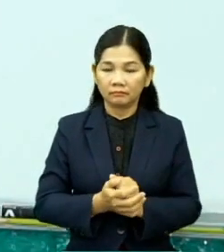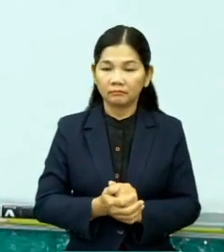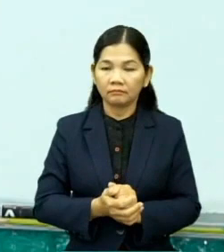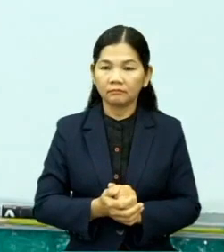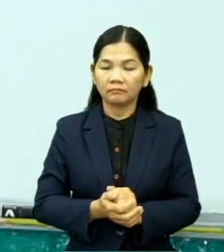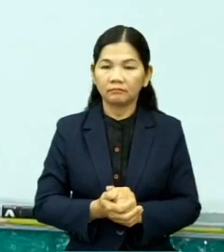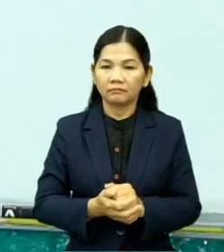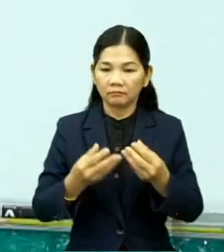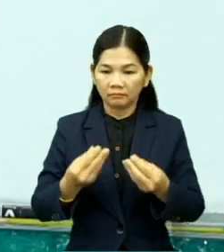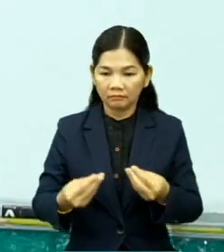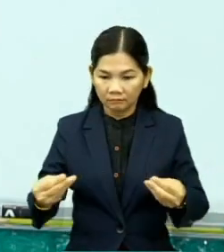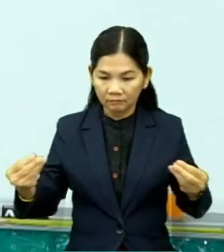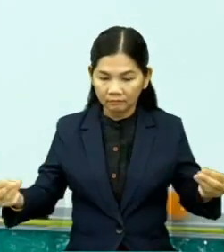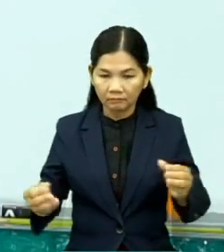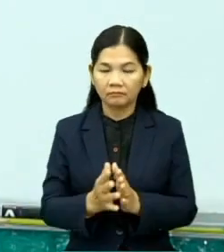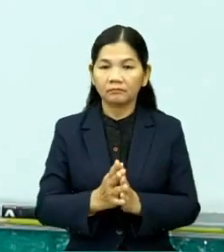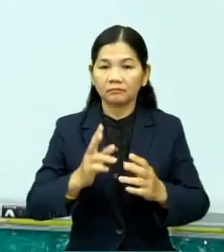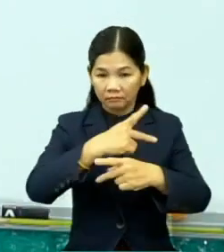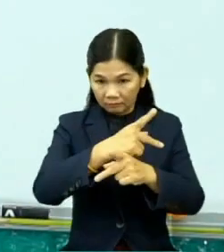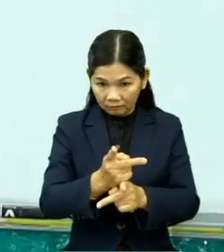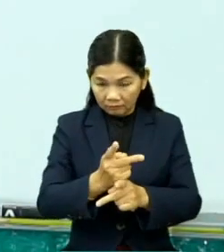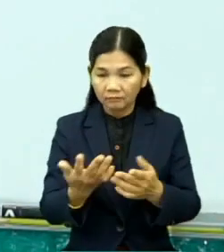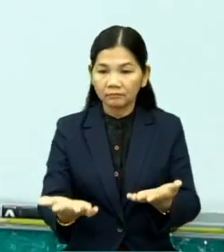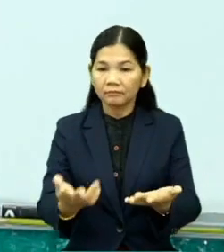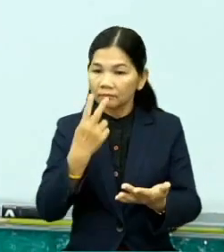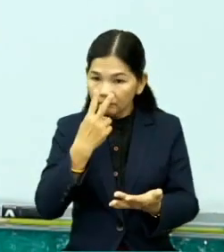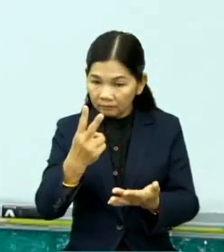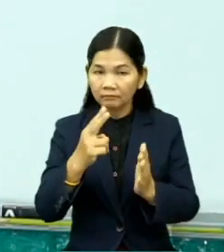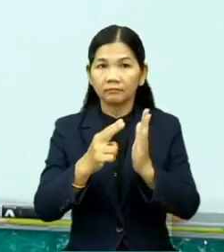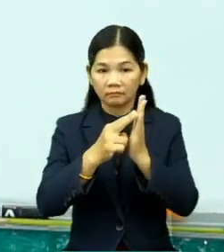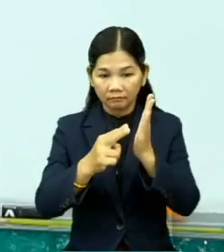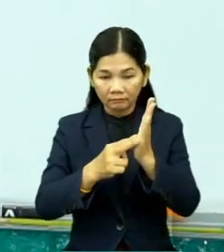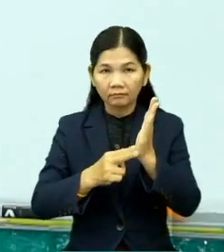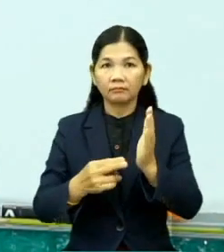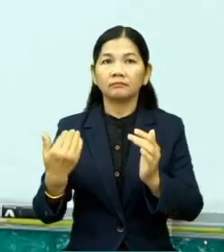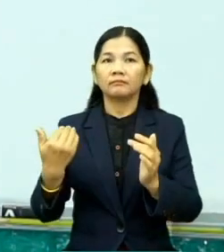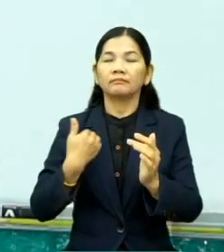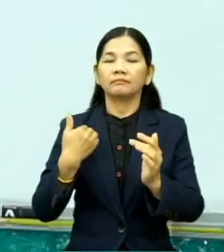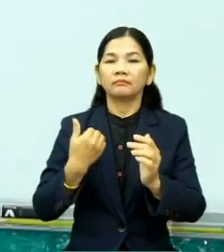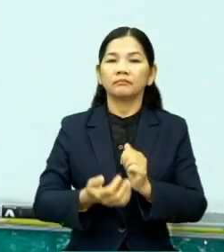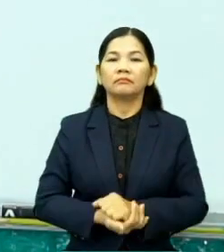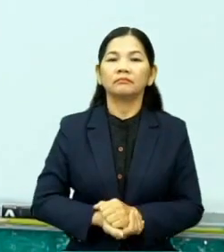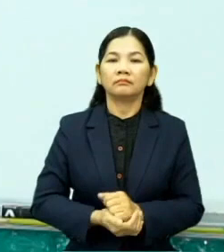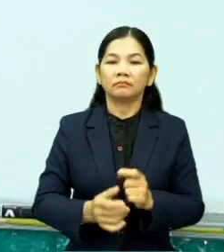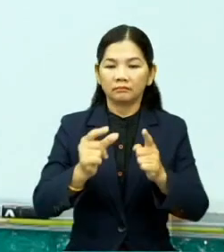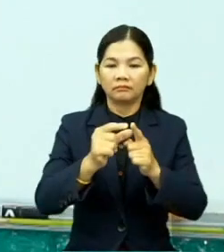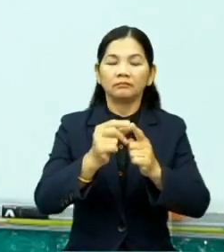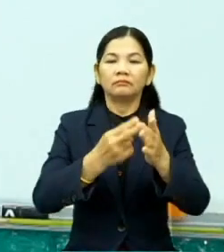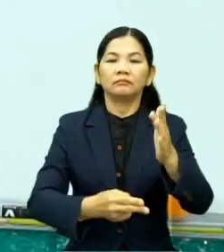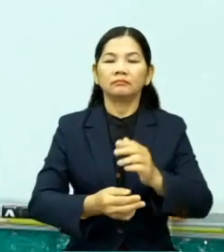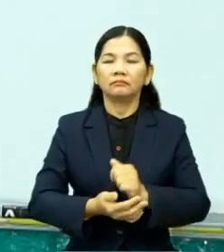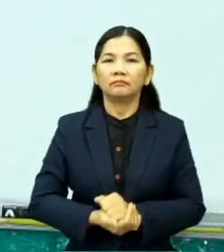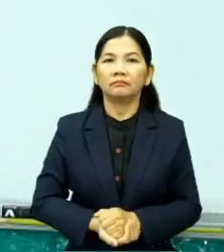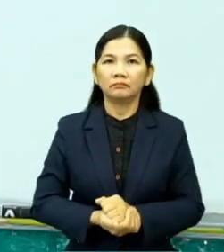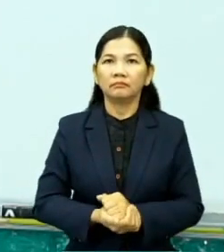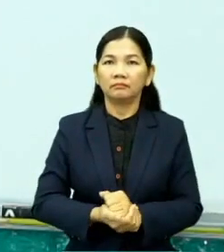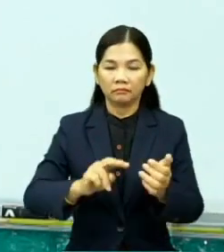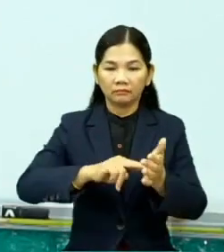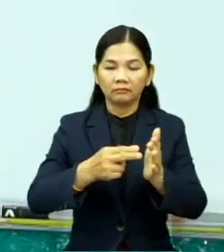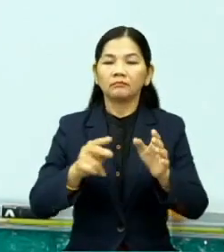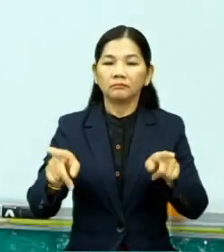មាននៃដូចនឹងពាក្យផលិតហ្នឹងឥឡូវកូនរកមើលនៅក្នុងអត្ថបទរបស់យើងណាកូនណាតើមានពាក្យអ្វីទៅដែលមាននៃដូ